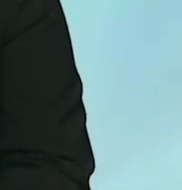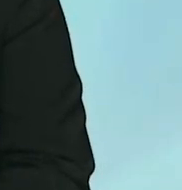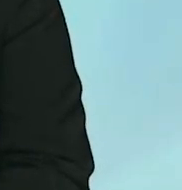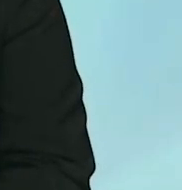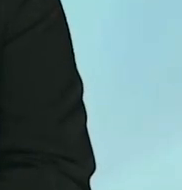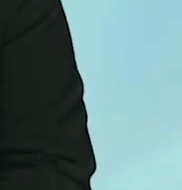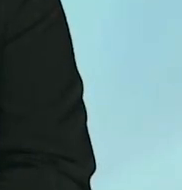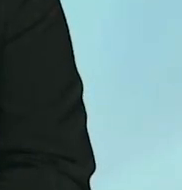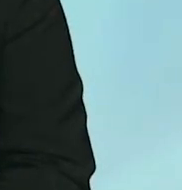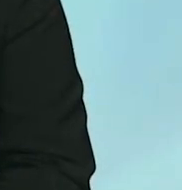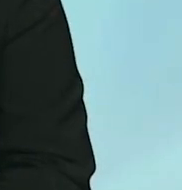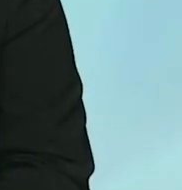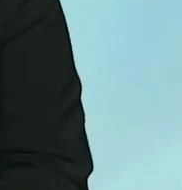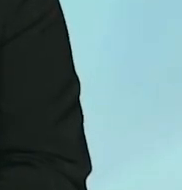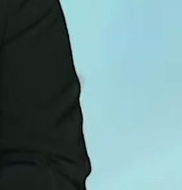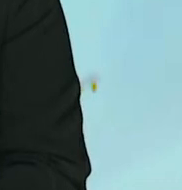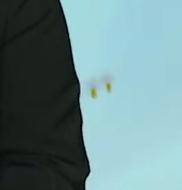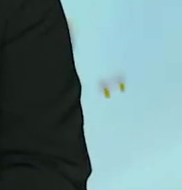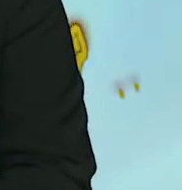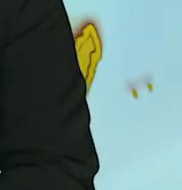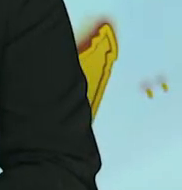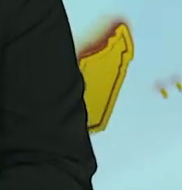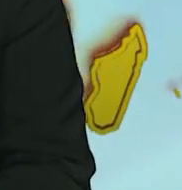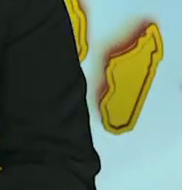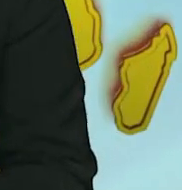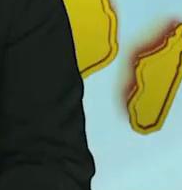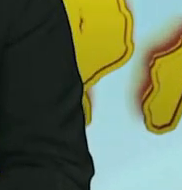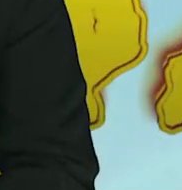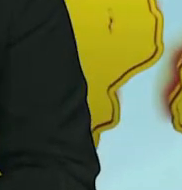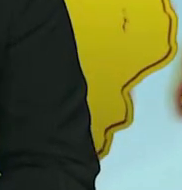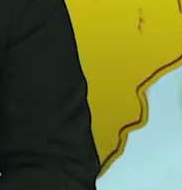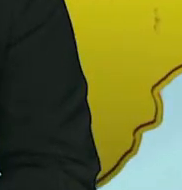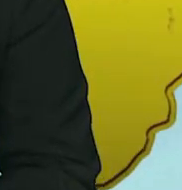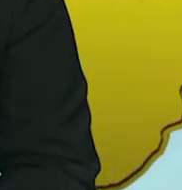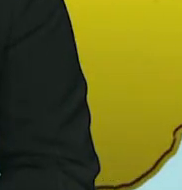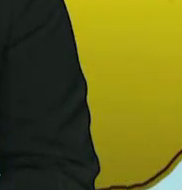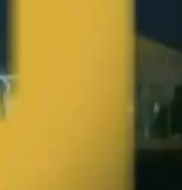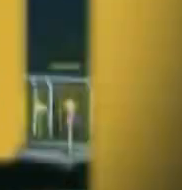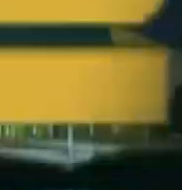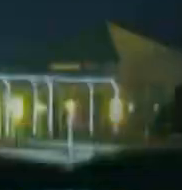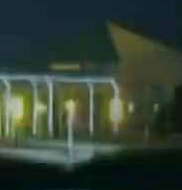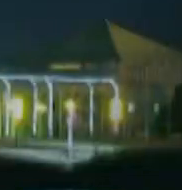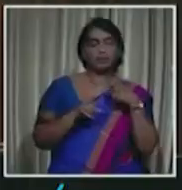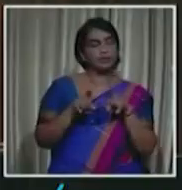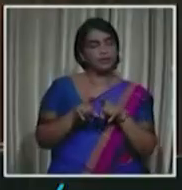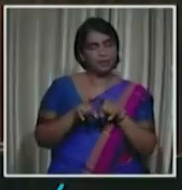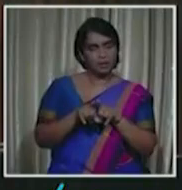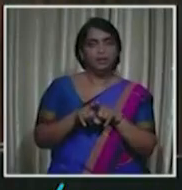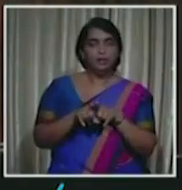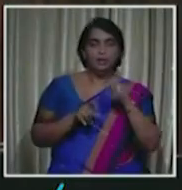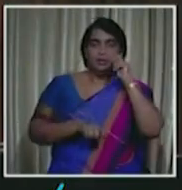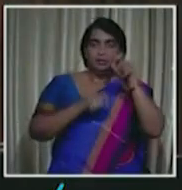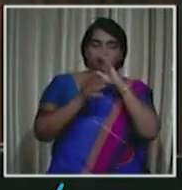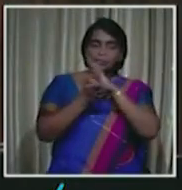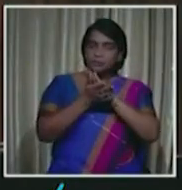कथानायक महिंद्यापा अभिवर्धन महता पार्लिमेंतुवट देनुम तुन्ना मे ईये पार्लिमेंतुवेदी पलवु अदहस महाजन सामे